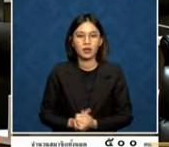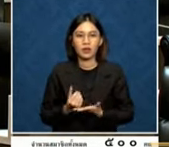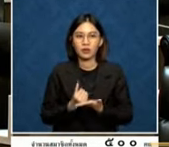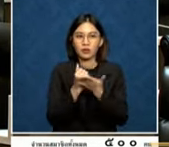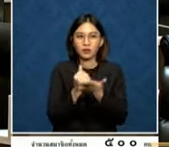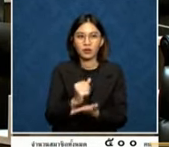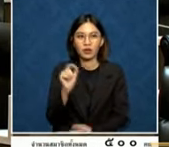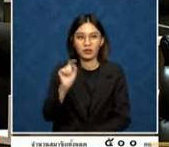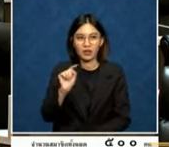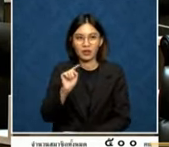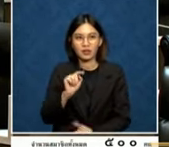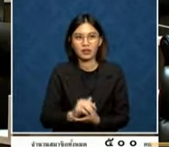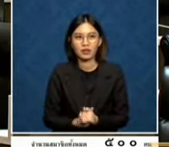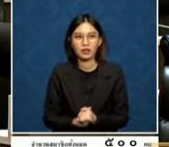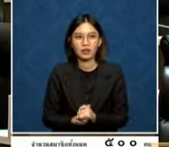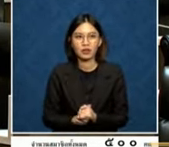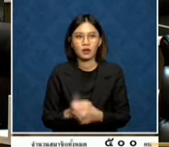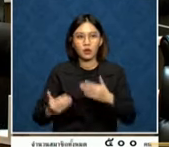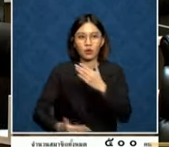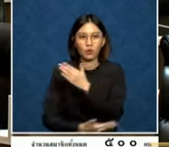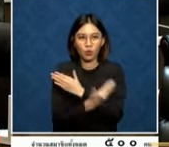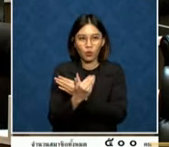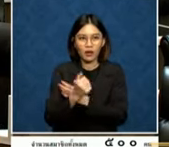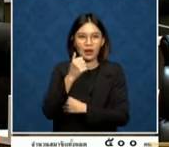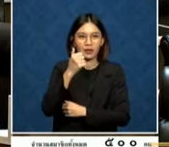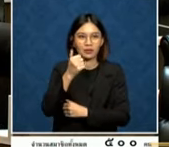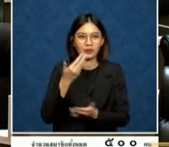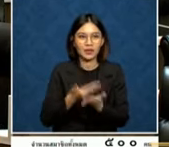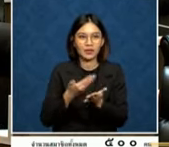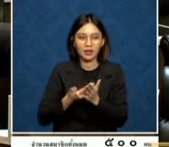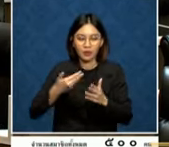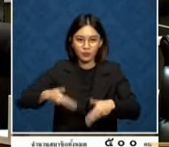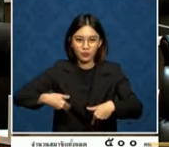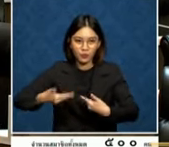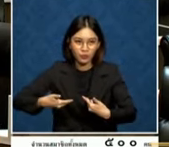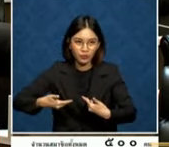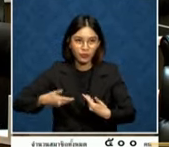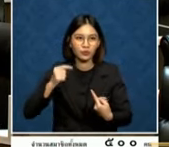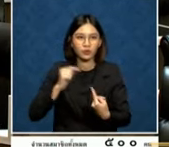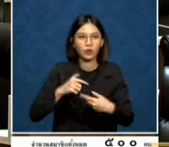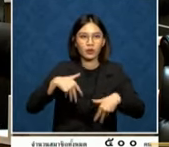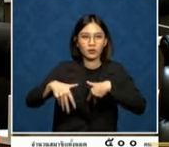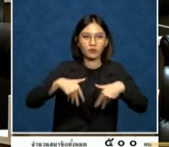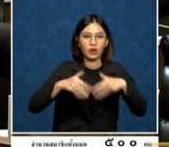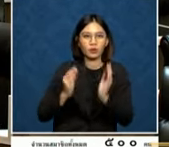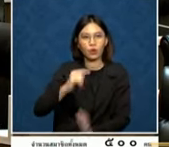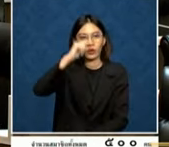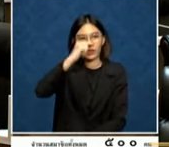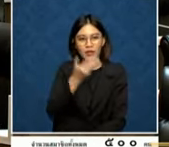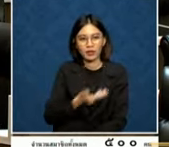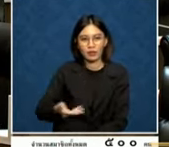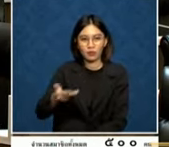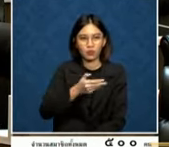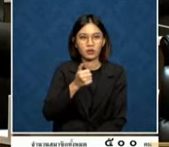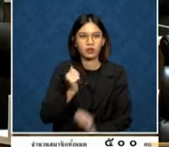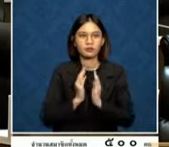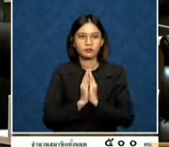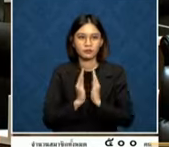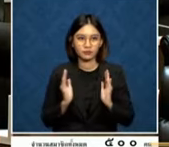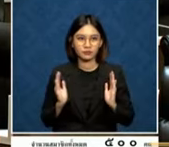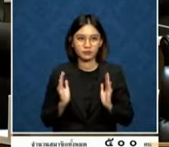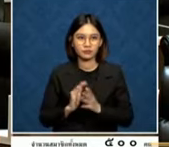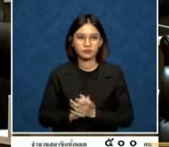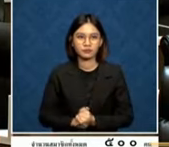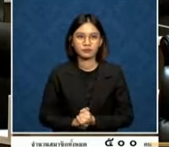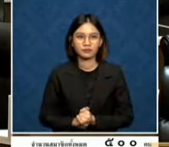ช่วยให้สามารถสร้างโอกาสครับและรายได้ให้กับพี่น้องคนไทยทุกๆคนครับขอบคุณครับท่านประธานครับ